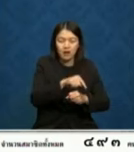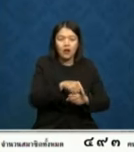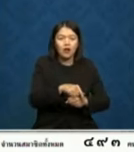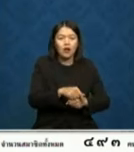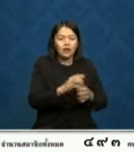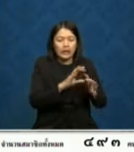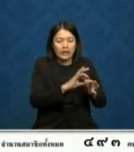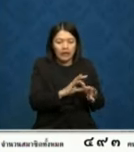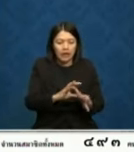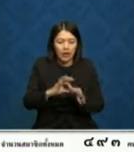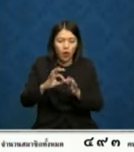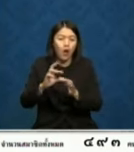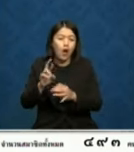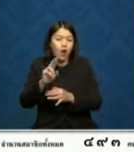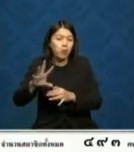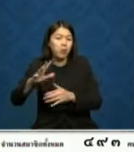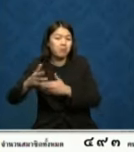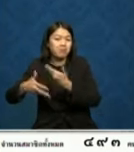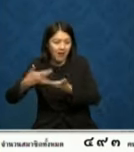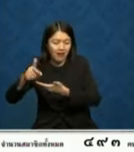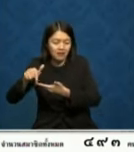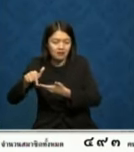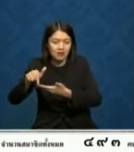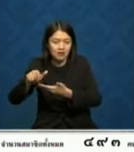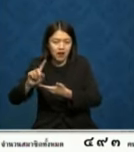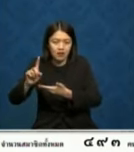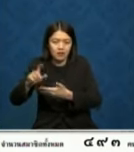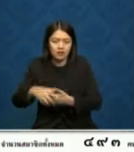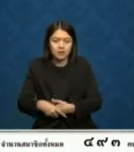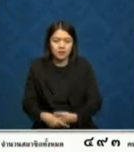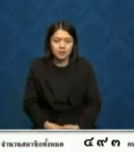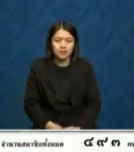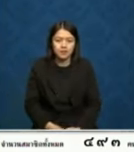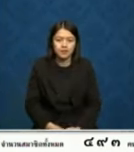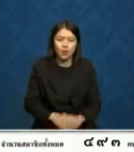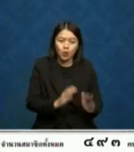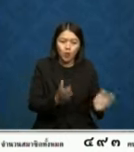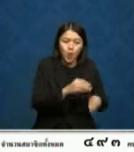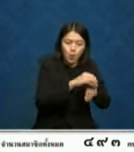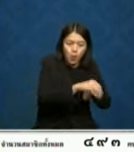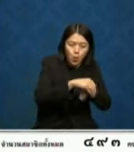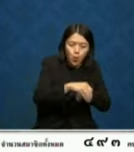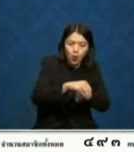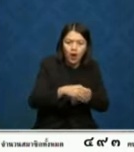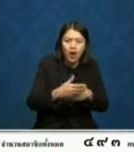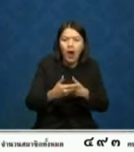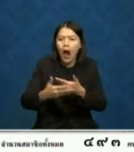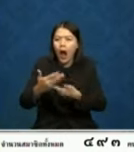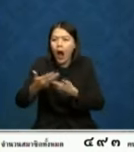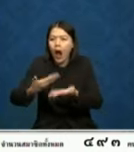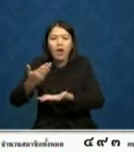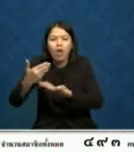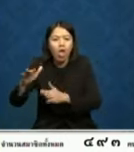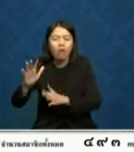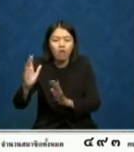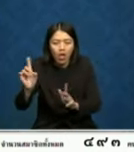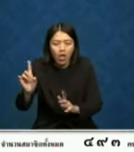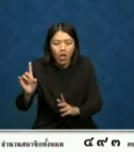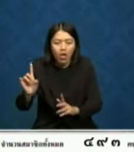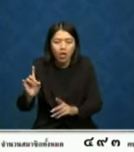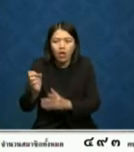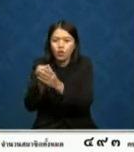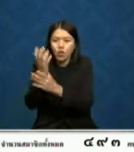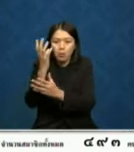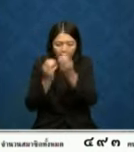ต้องสอดรับก็คือระบบการตลาดด้วยนะครับว่าเราส่งเสริมการปลูกแต่ว่าระบบการตลาดที่เราจะทำให้ต้น